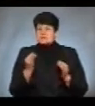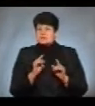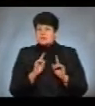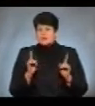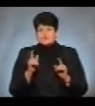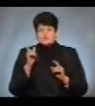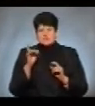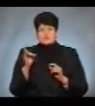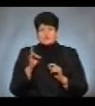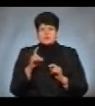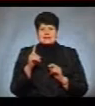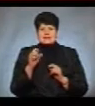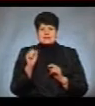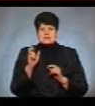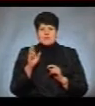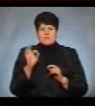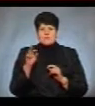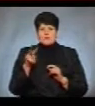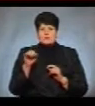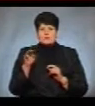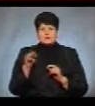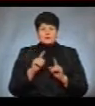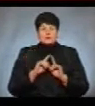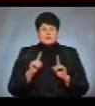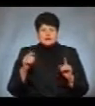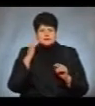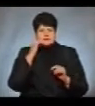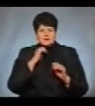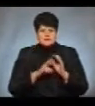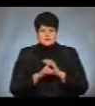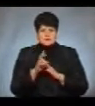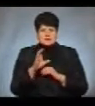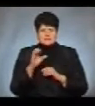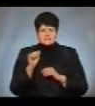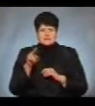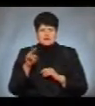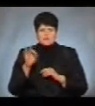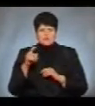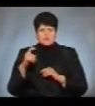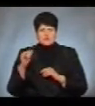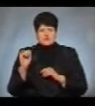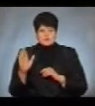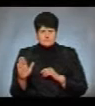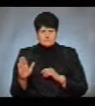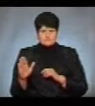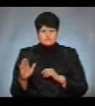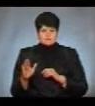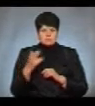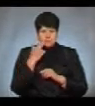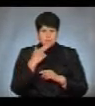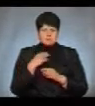район, Заболотівка, унікальна старовинна церква. Сапогові, така